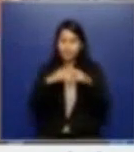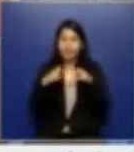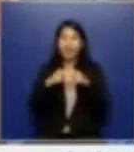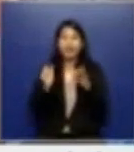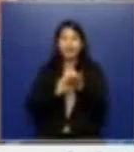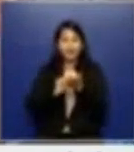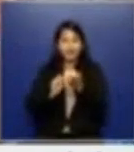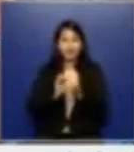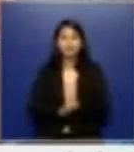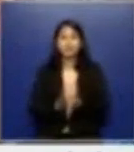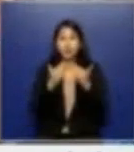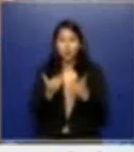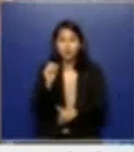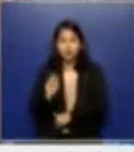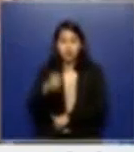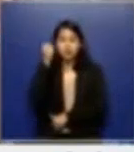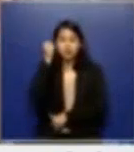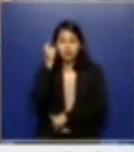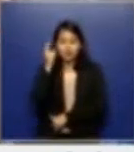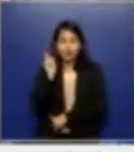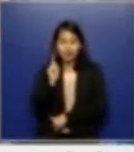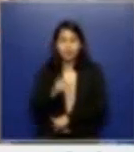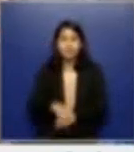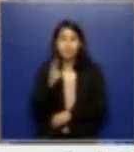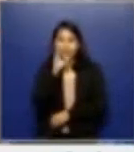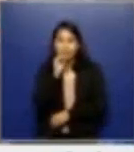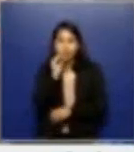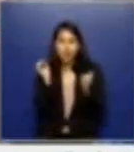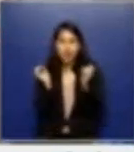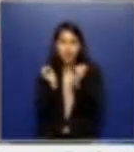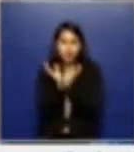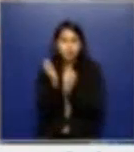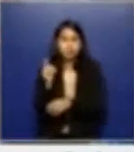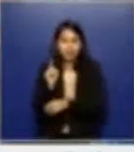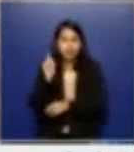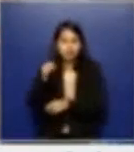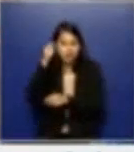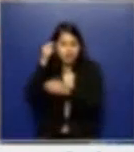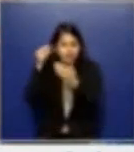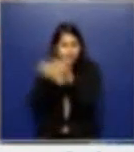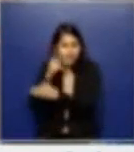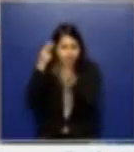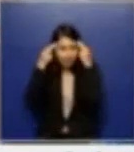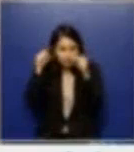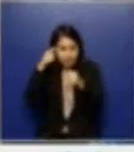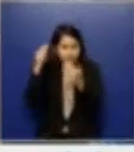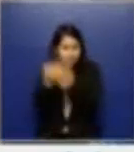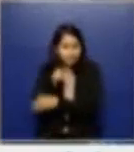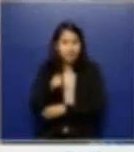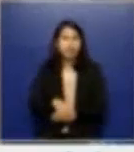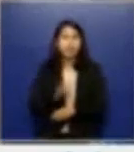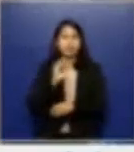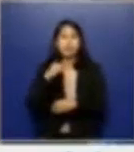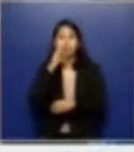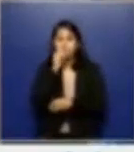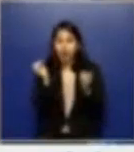นต้องทำความเข้าใจว่ากระทบกระทั่งกันบ้างเนี่ยต้องปรับทัศนคติท่านนายกฮะมีกระทบ